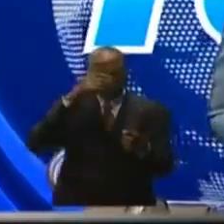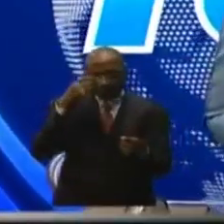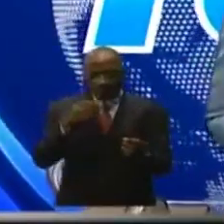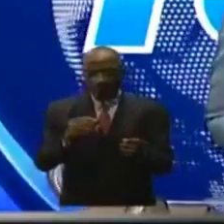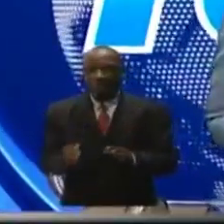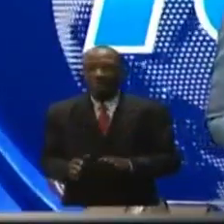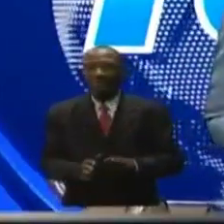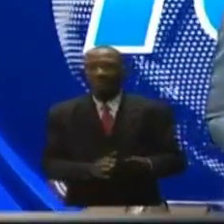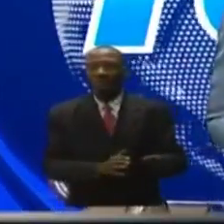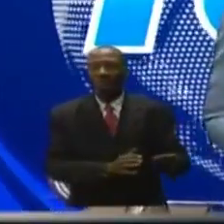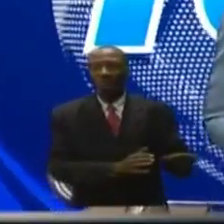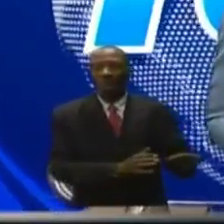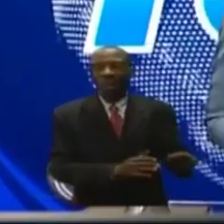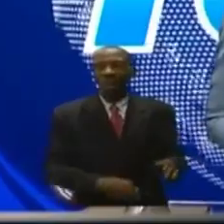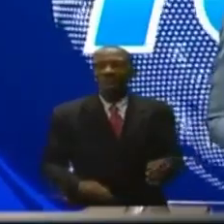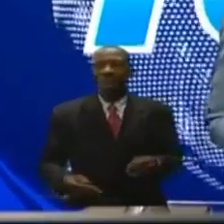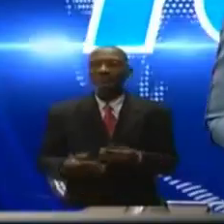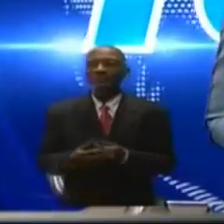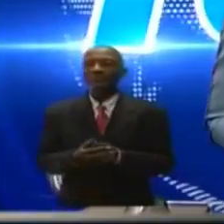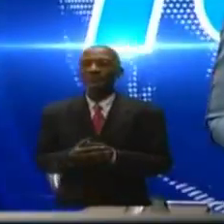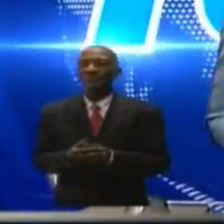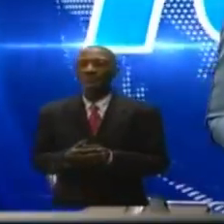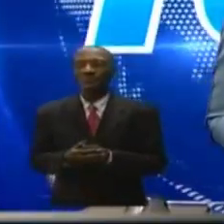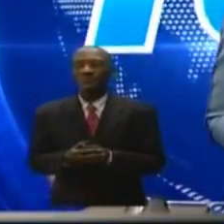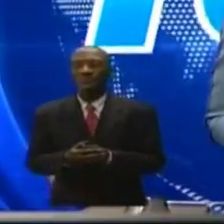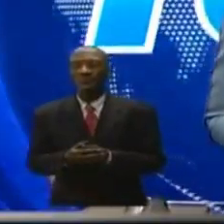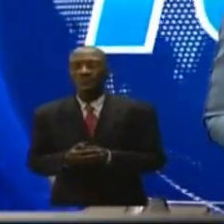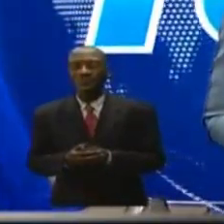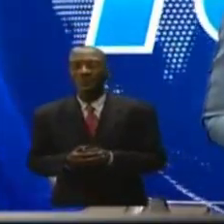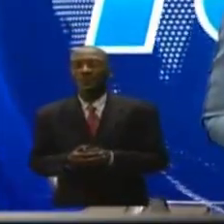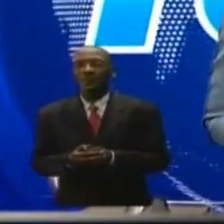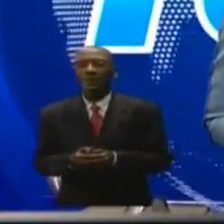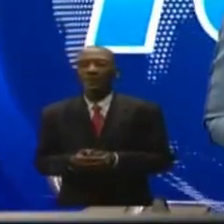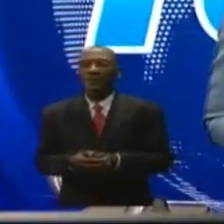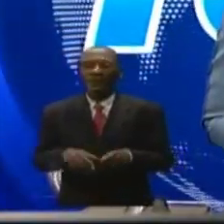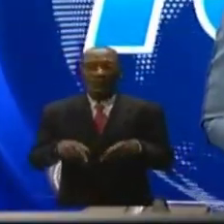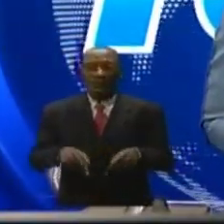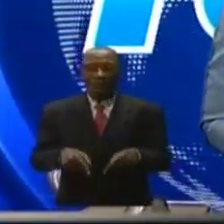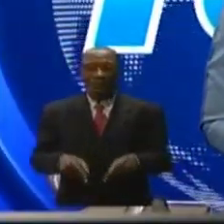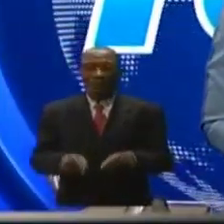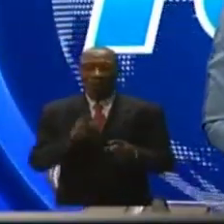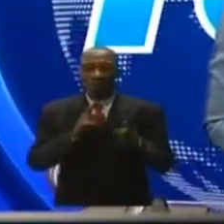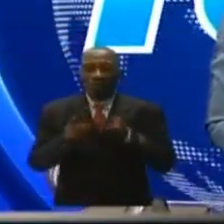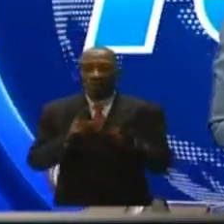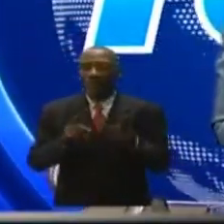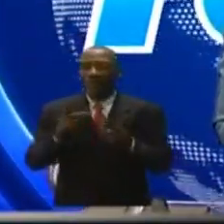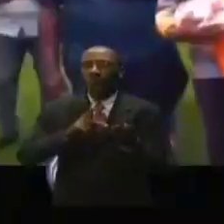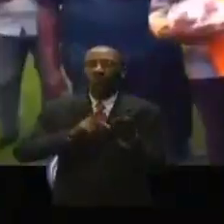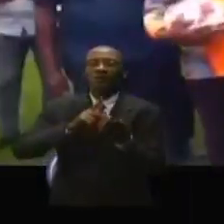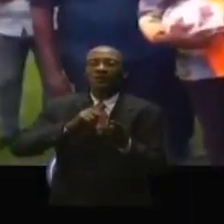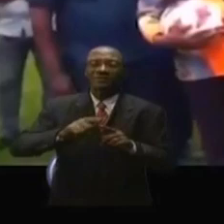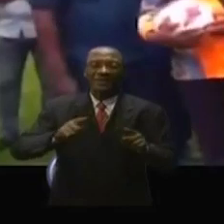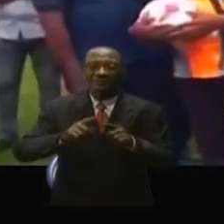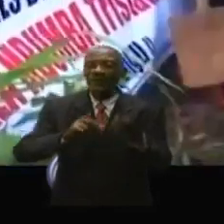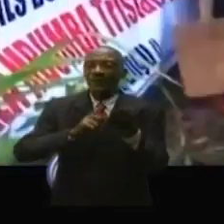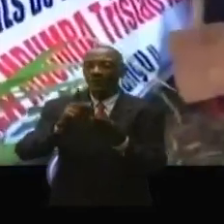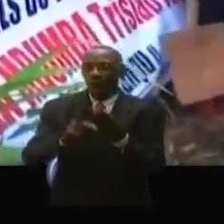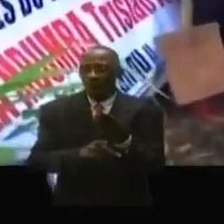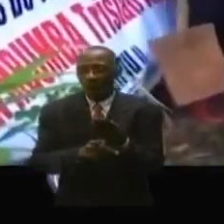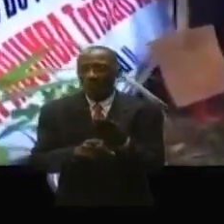Lancement dans le Congo central de travaux de construction d'un stade dans les territoires de Tchéla. Nicole Sessep.